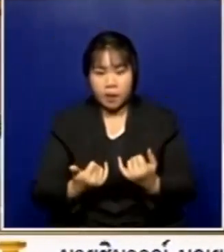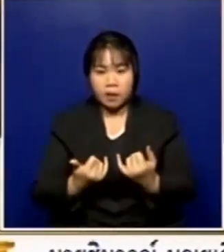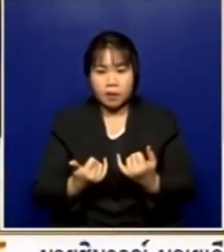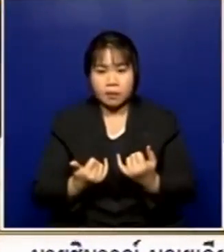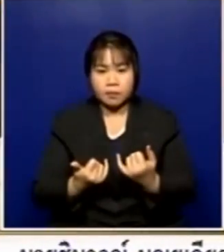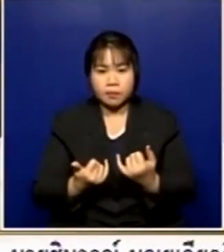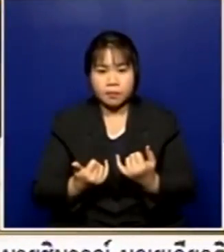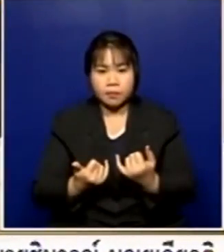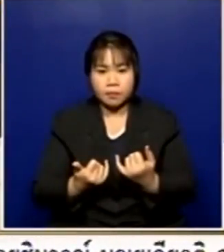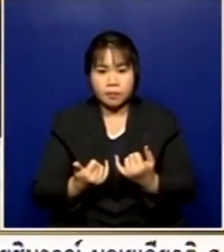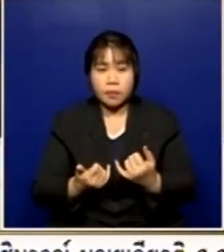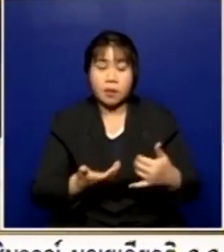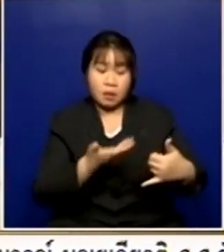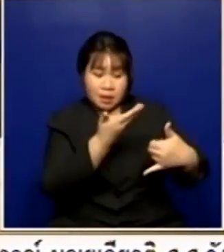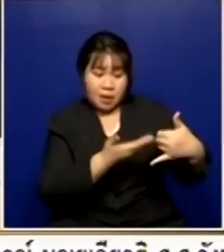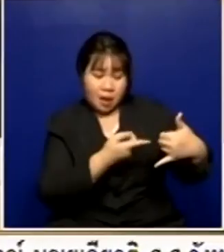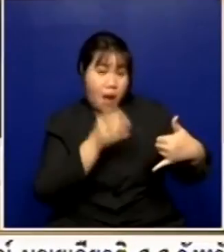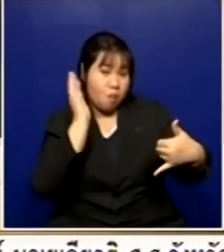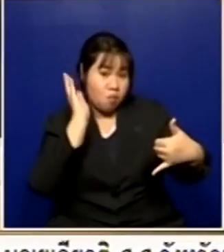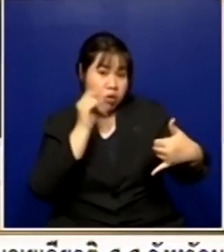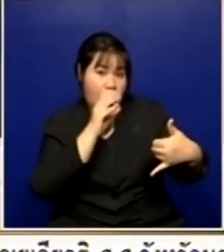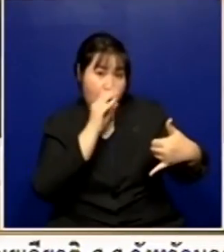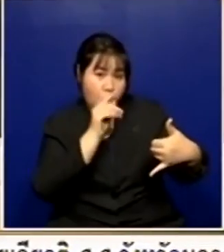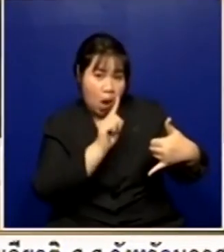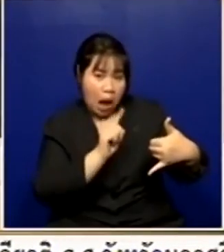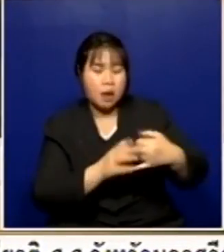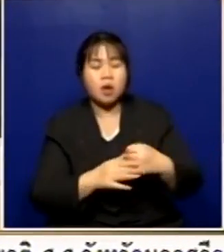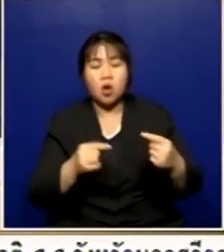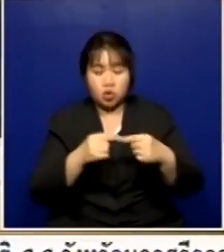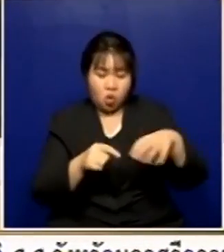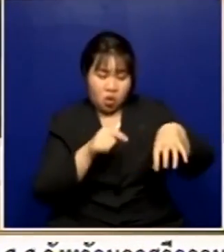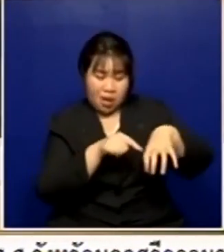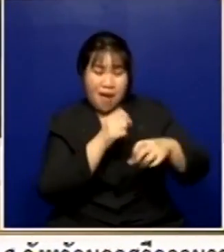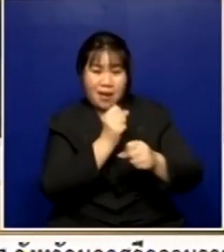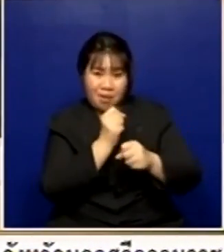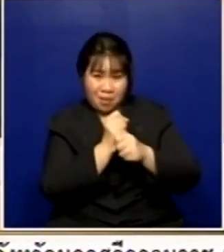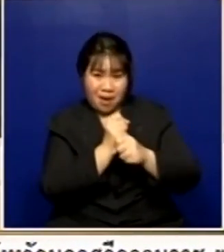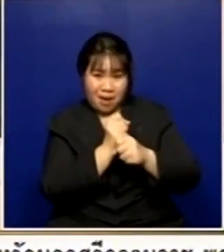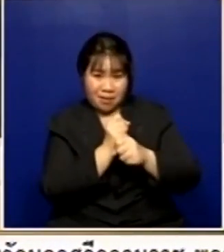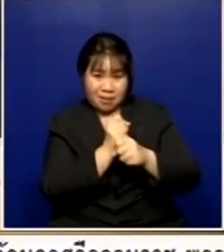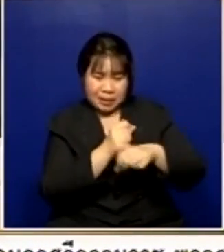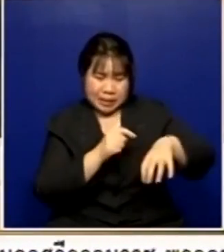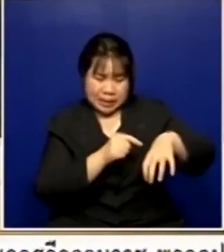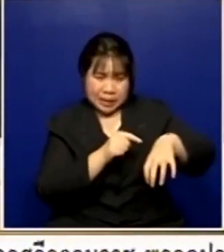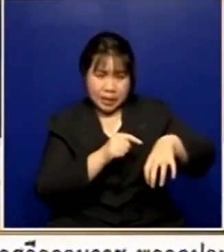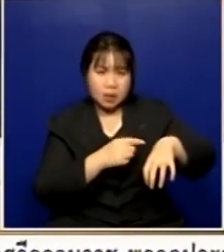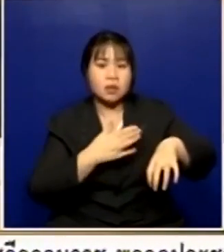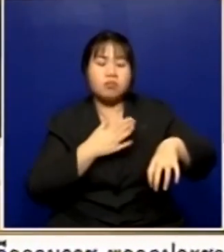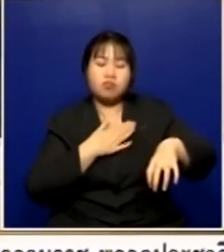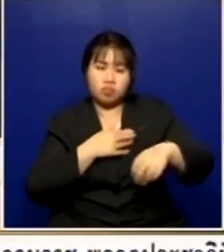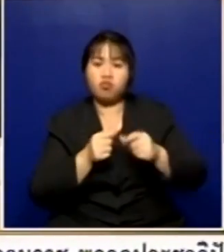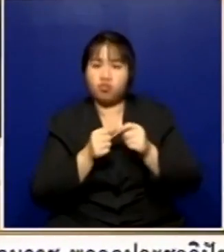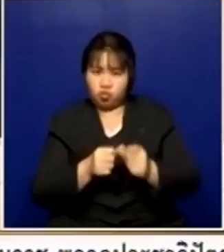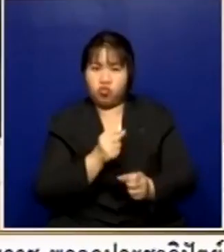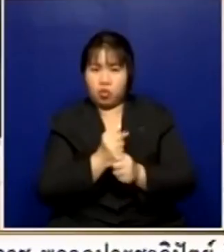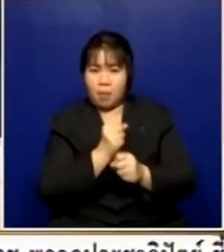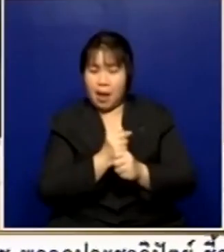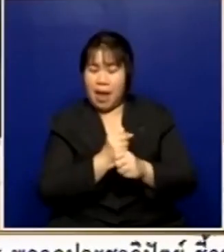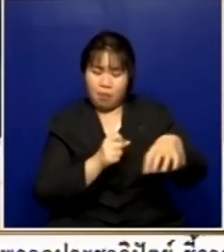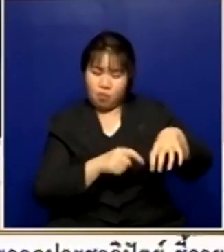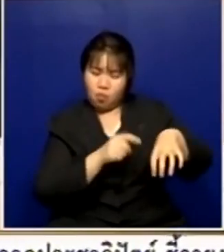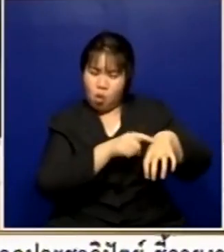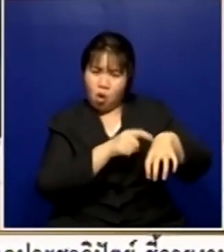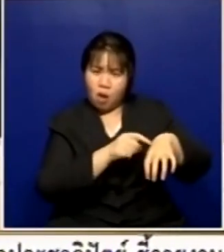การจารจรพูดไปนะคะในการทำงานองค์กรพัฒนาเอกชนลิ้นอยู่ในแวดวงของงานองค์กรพัฒนาเอกชน